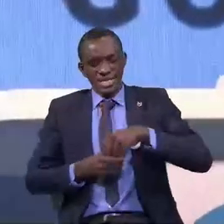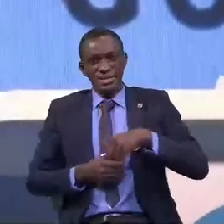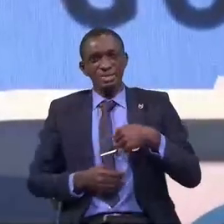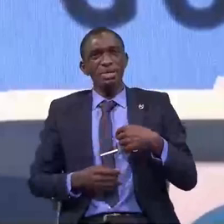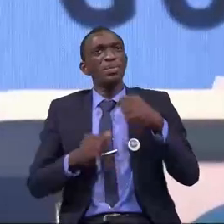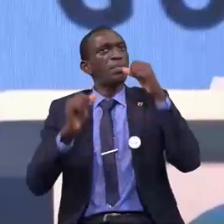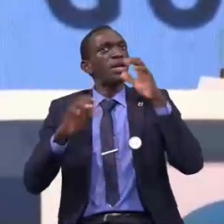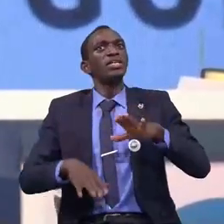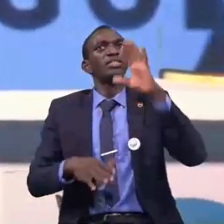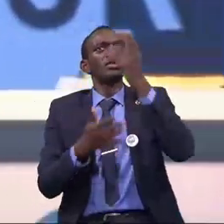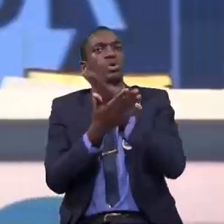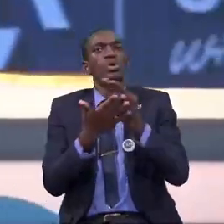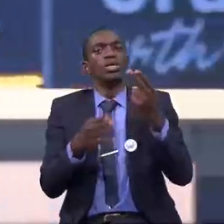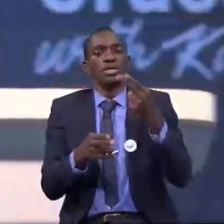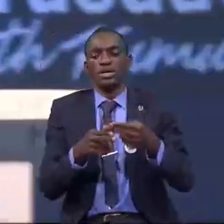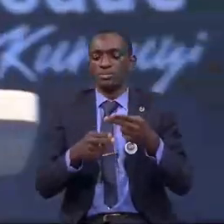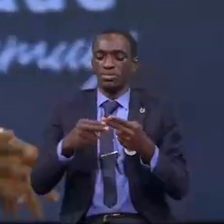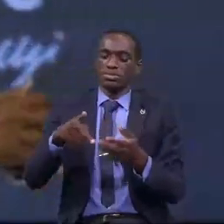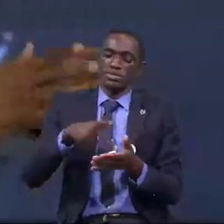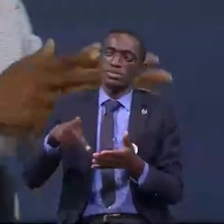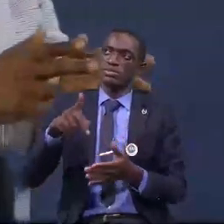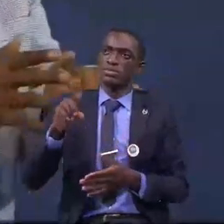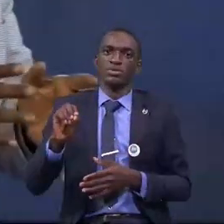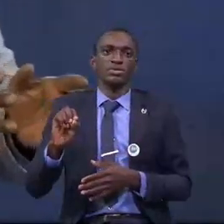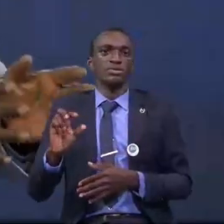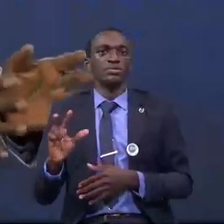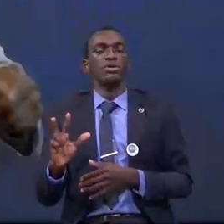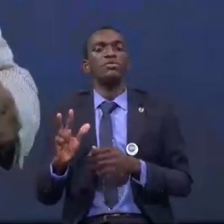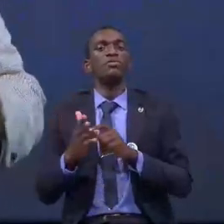et que tout ce qui est en moi bénisse son saint nom.